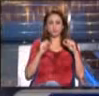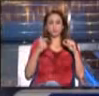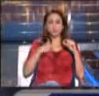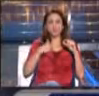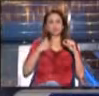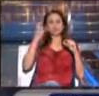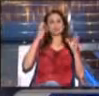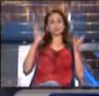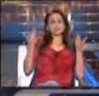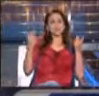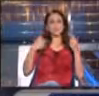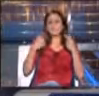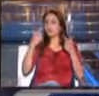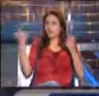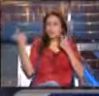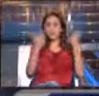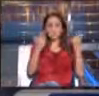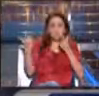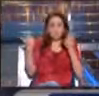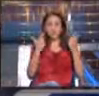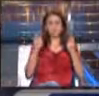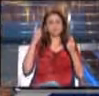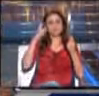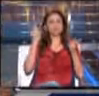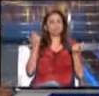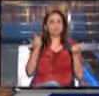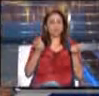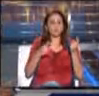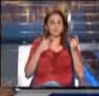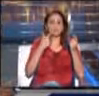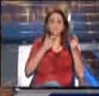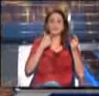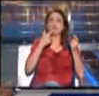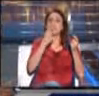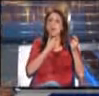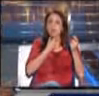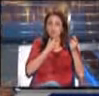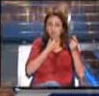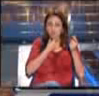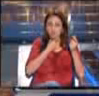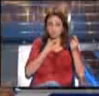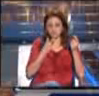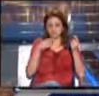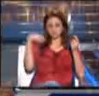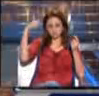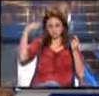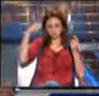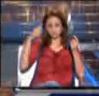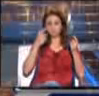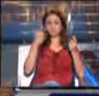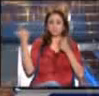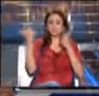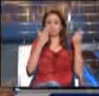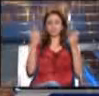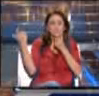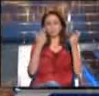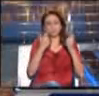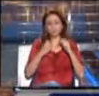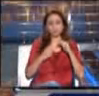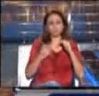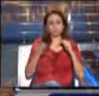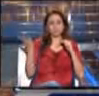ان احنا نأمن حاجة. صحيح الرئيس اتأمن له محفل كبير قوي حضره مش اقل